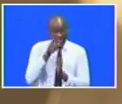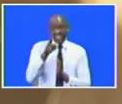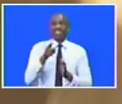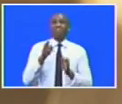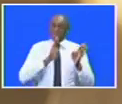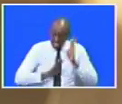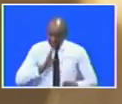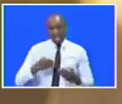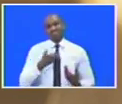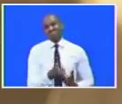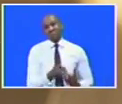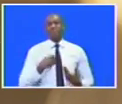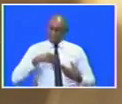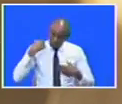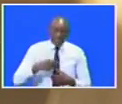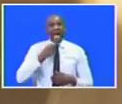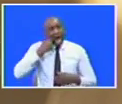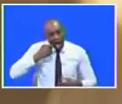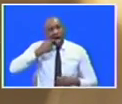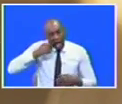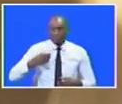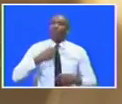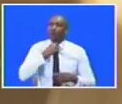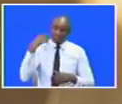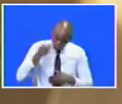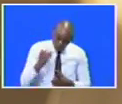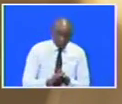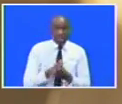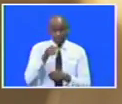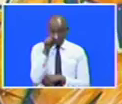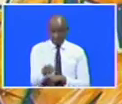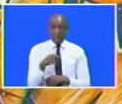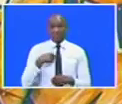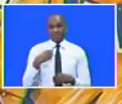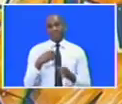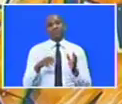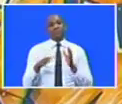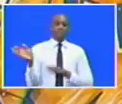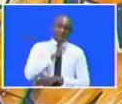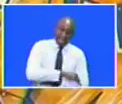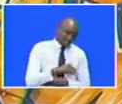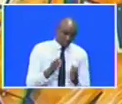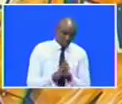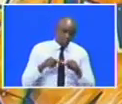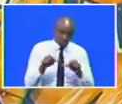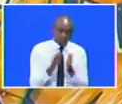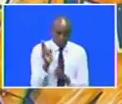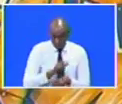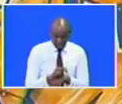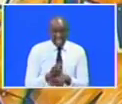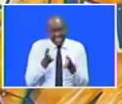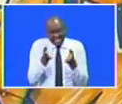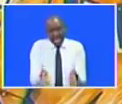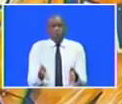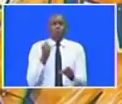habit, nimezoea, so mimi nataka tukuka nikiwa hai, ikabidi nime relapse. Licha ya vita dhidi ya mihadarati